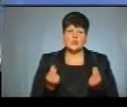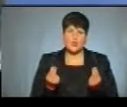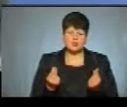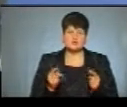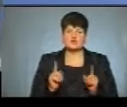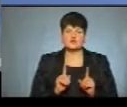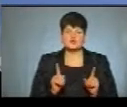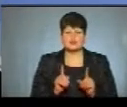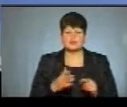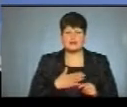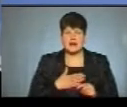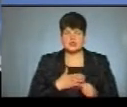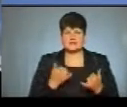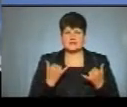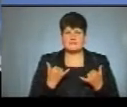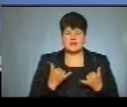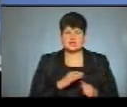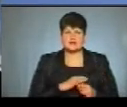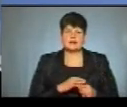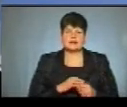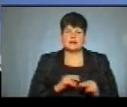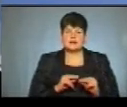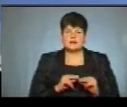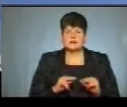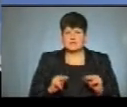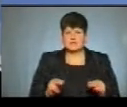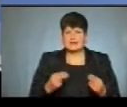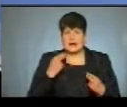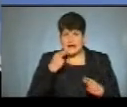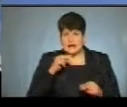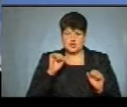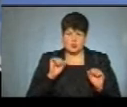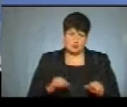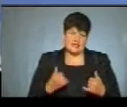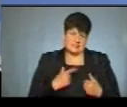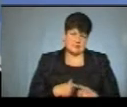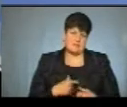щоб наші теперішні виховники теж могли краще себе